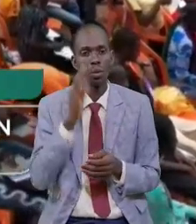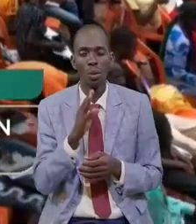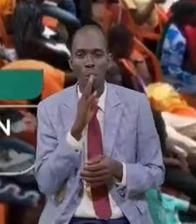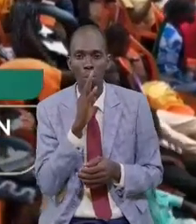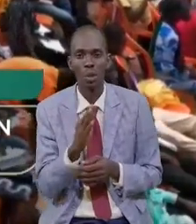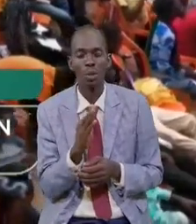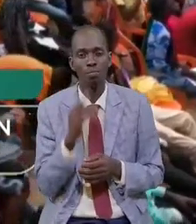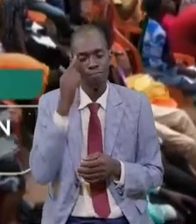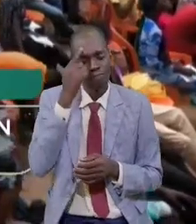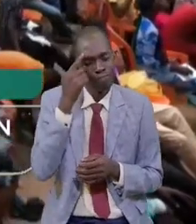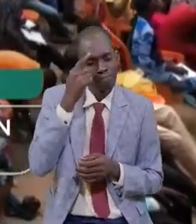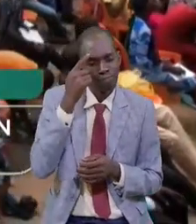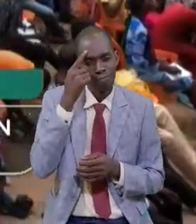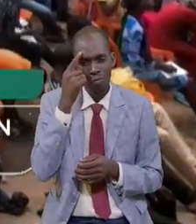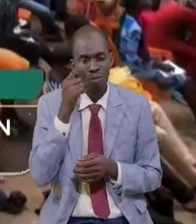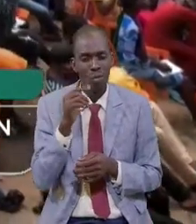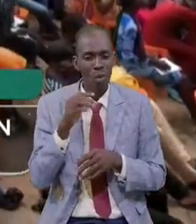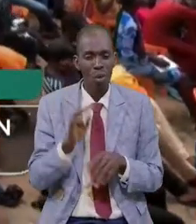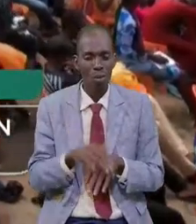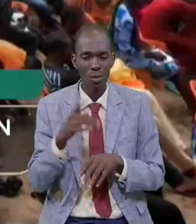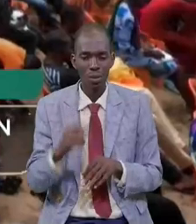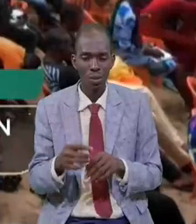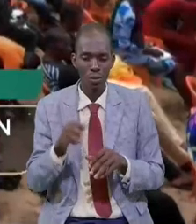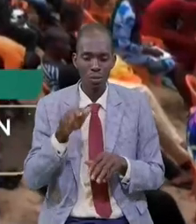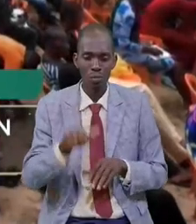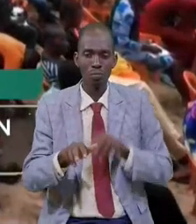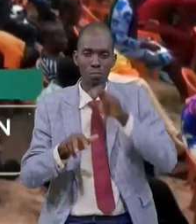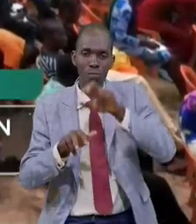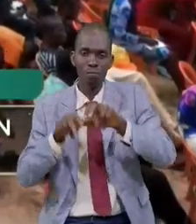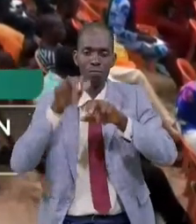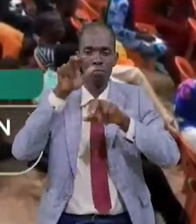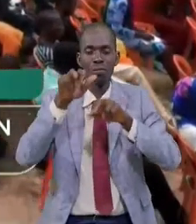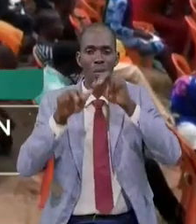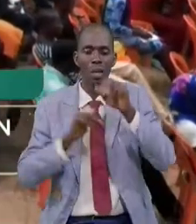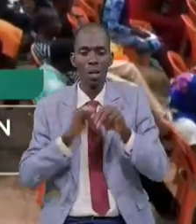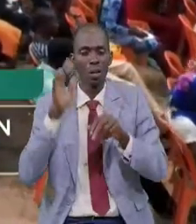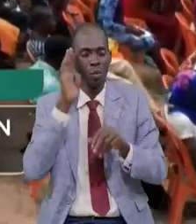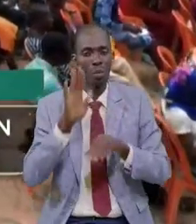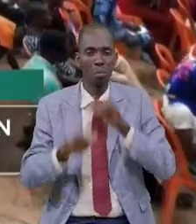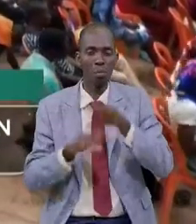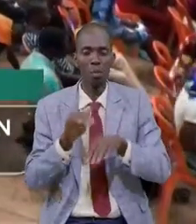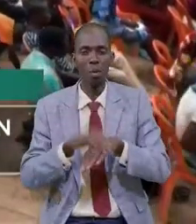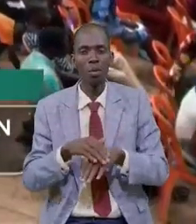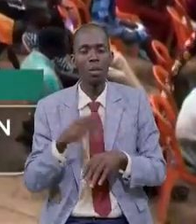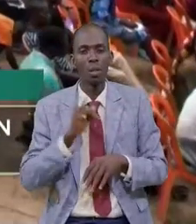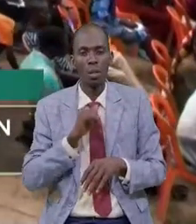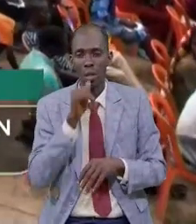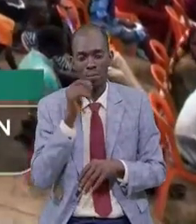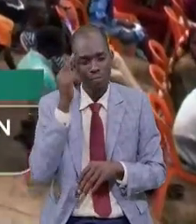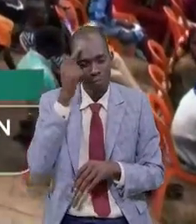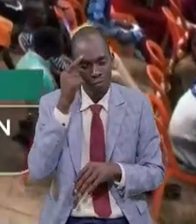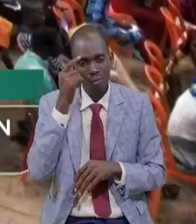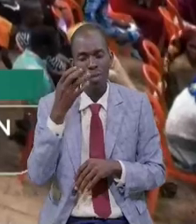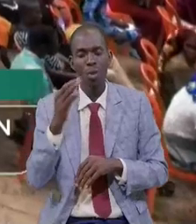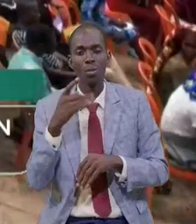pense à l'échelle que je vais gravir je pense au sommet de